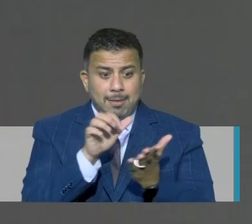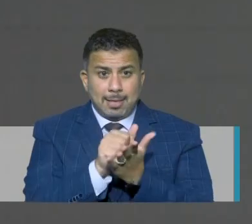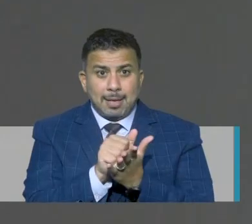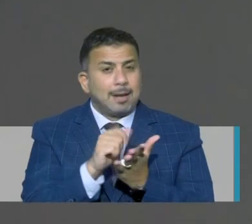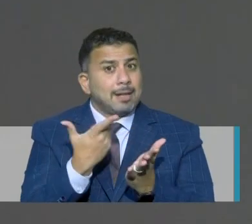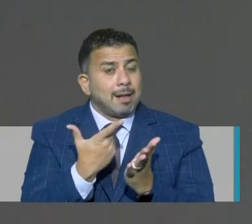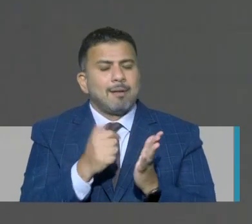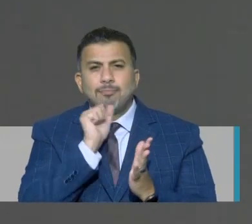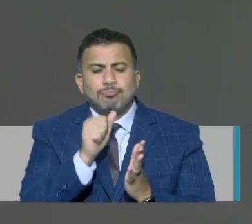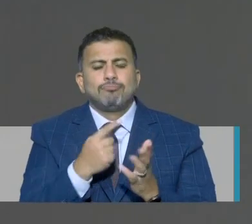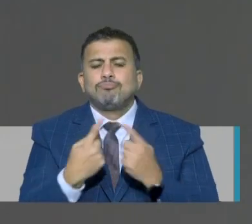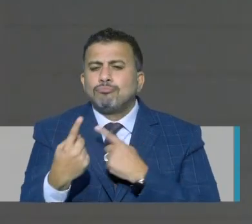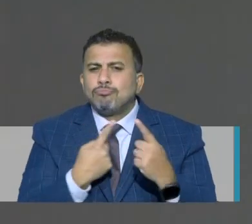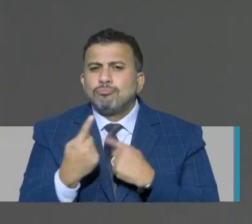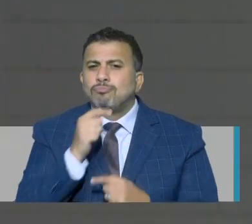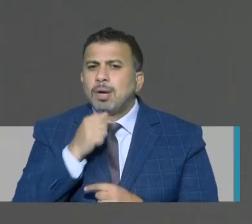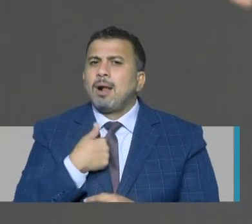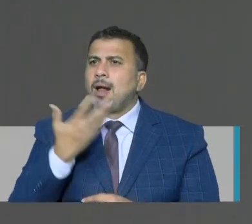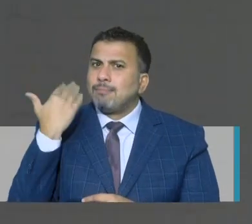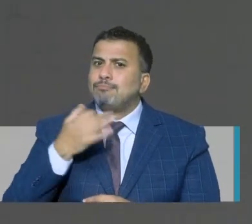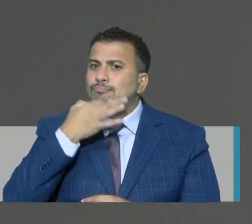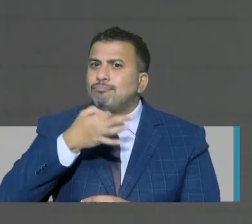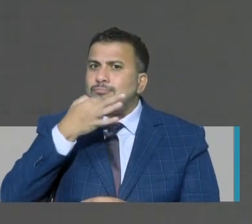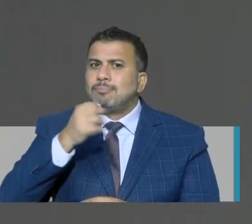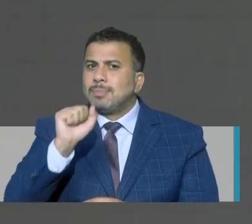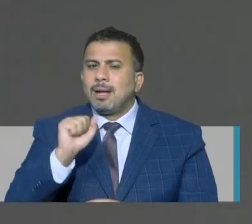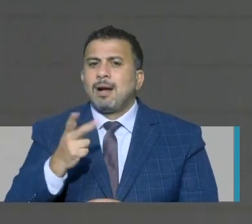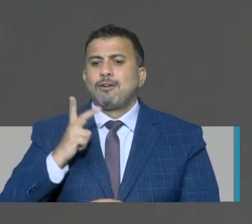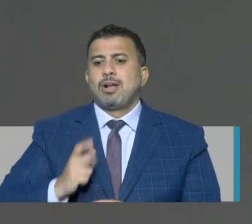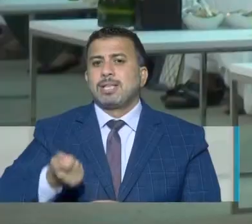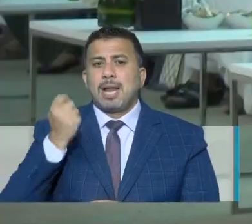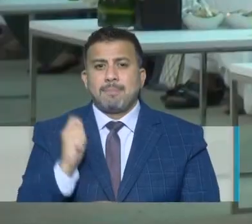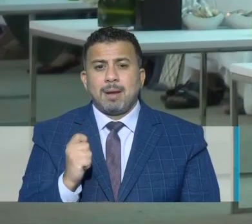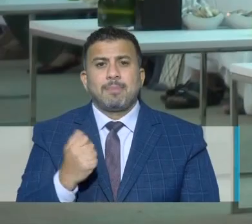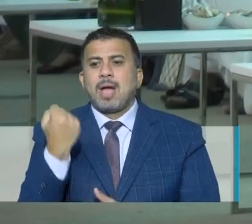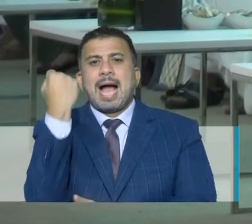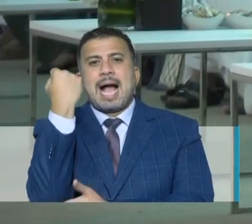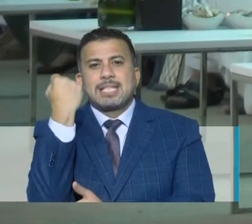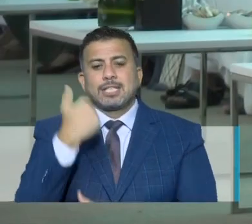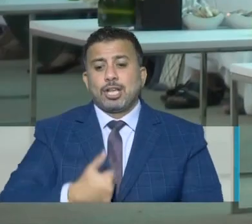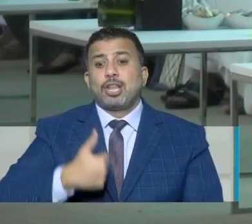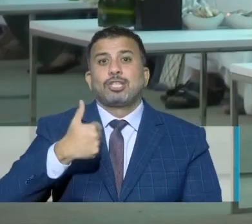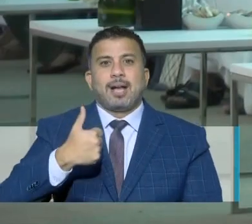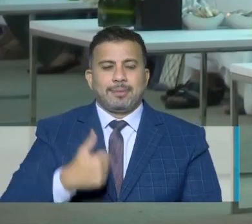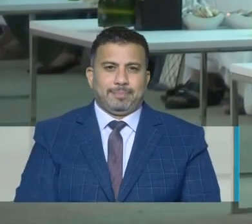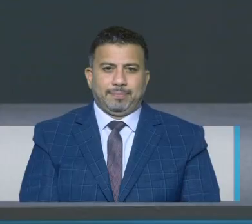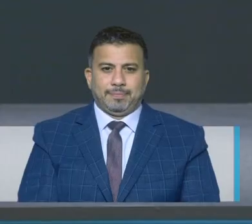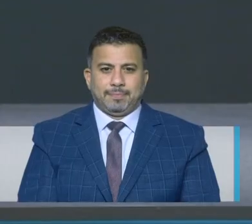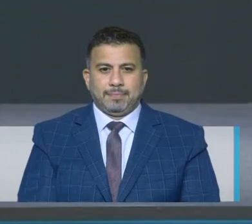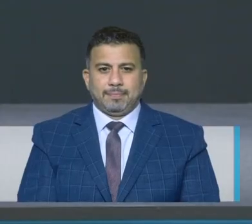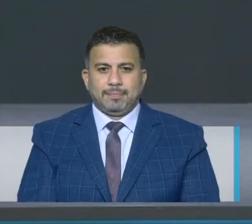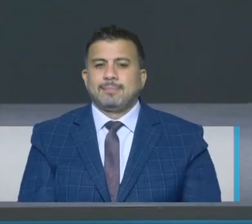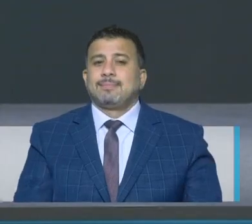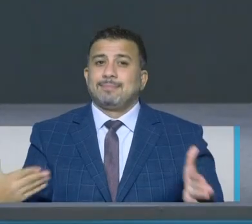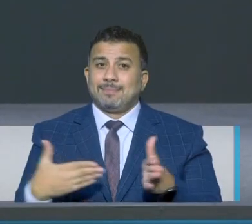الذكيه تناول فيها تجربته الكبيره في مجال رياده الاعمال واساسيات النجاح فيه